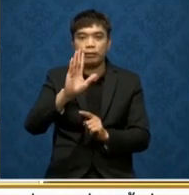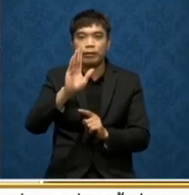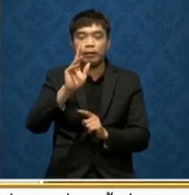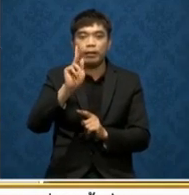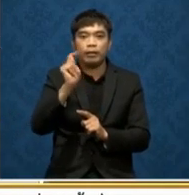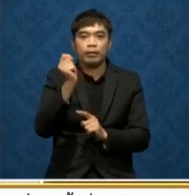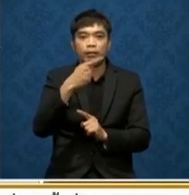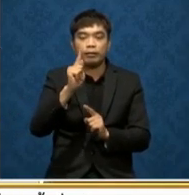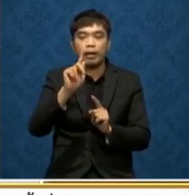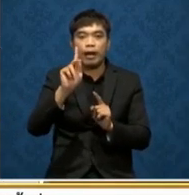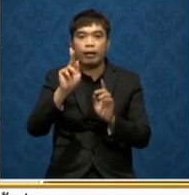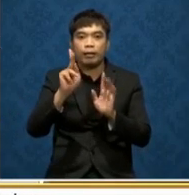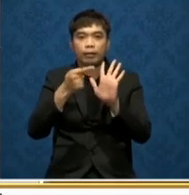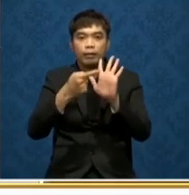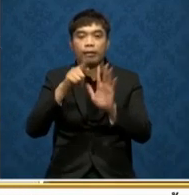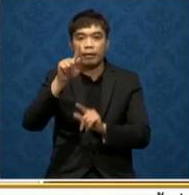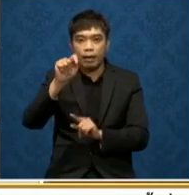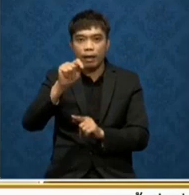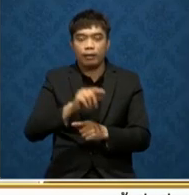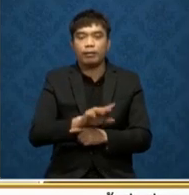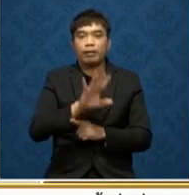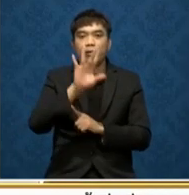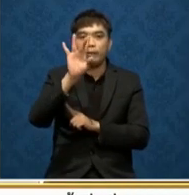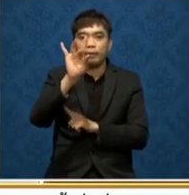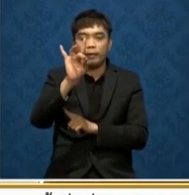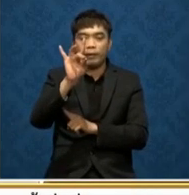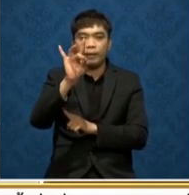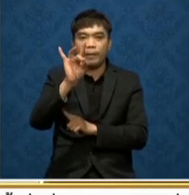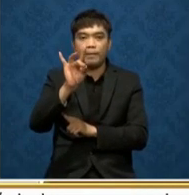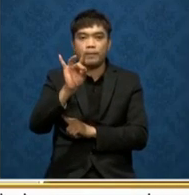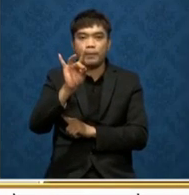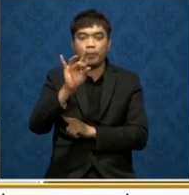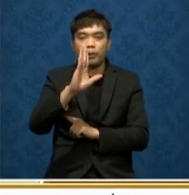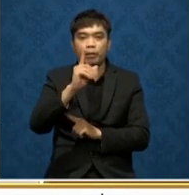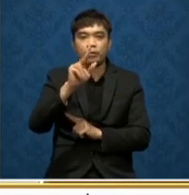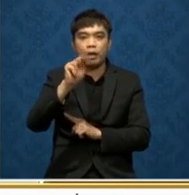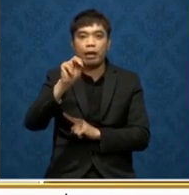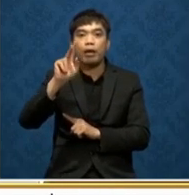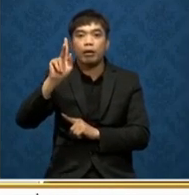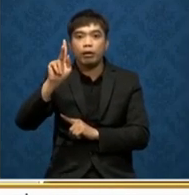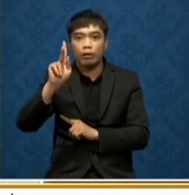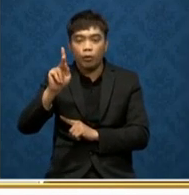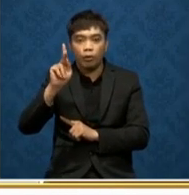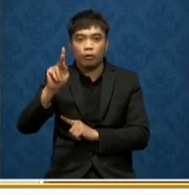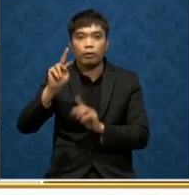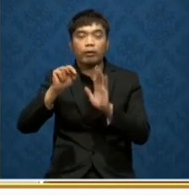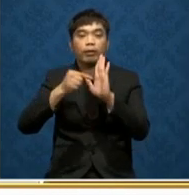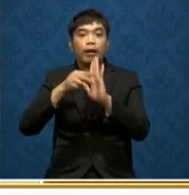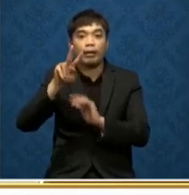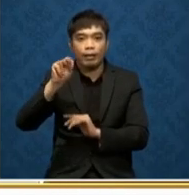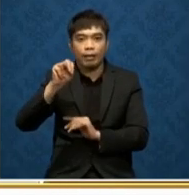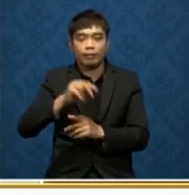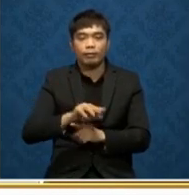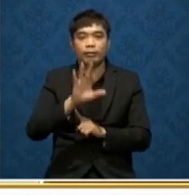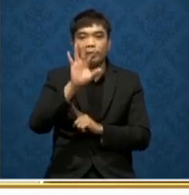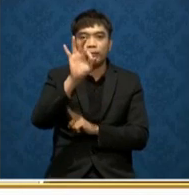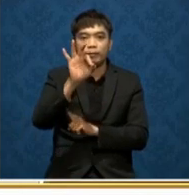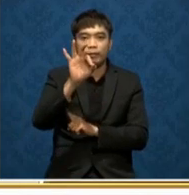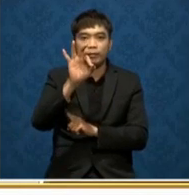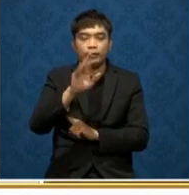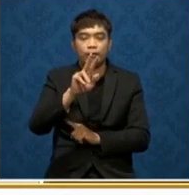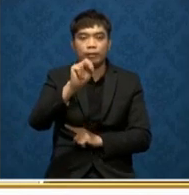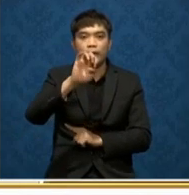ศพัฒนกิจวิบูรณ์ 8. นางสาวชนกนันสุภสิริ 9. น